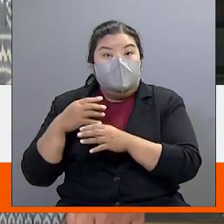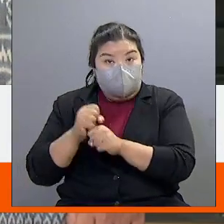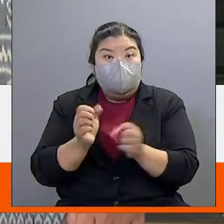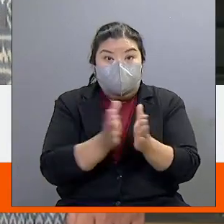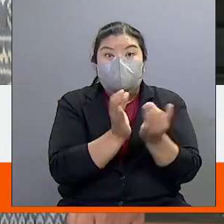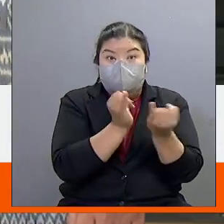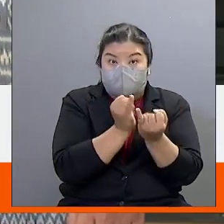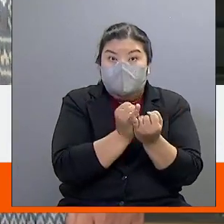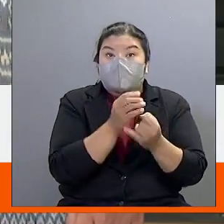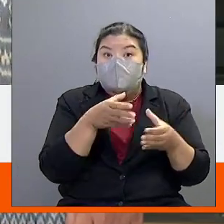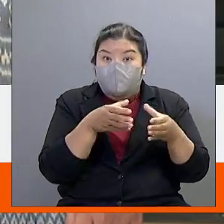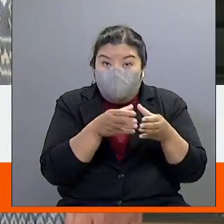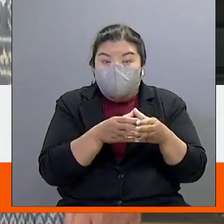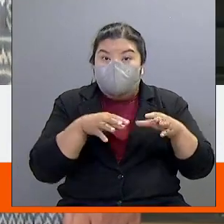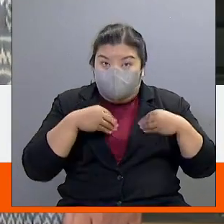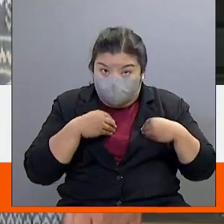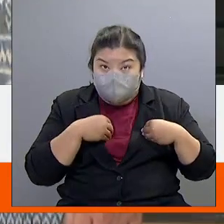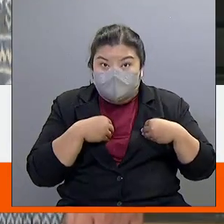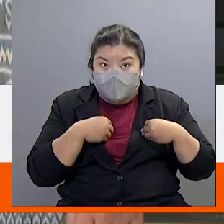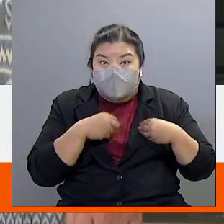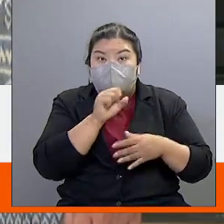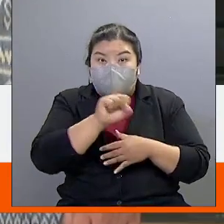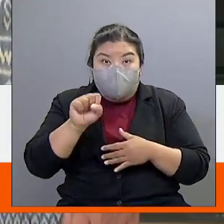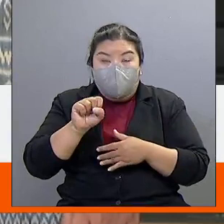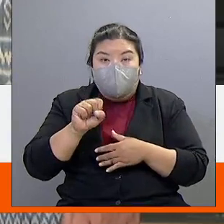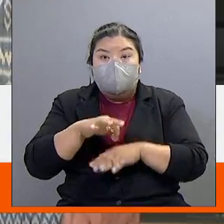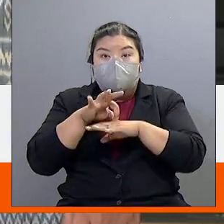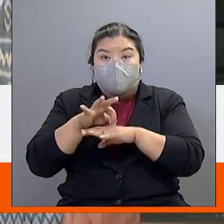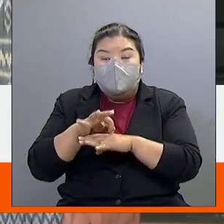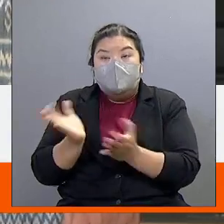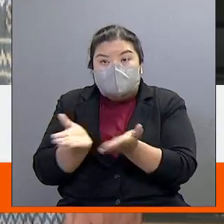ายค้านในเรื่องของที่ว่าไม่ให้สว.เลือกนายกเพราะฉะนั้นตรงนี้มันเป็นเรื่อง